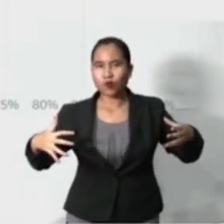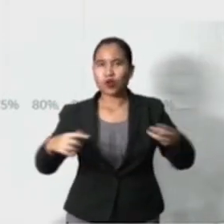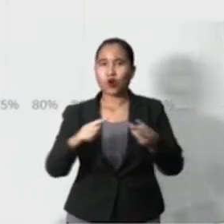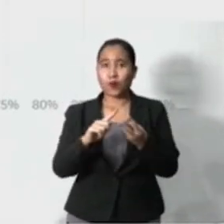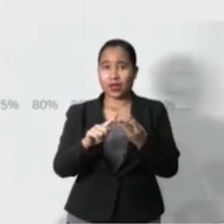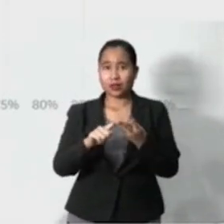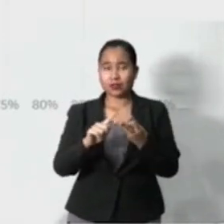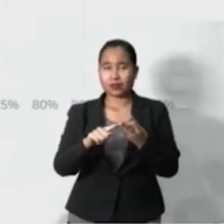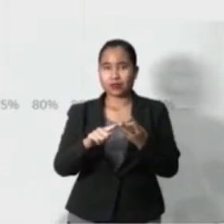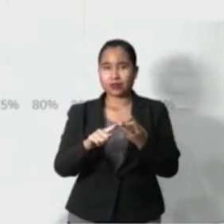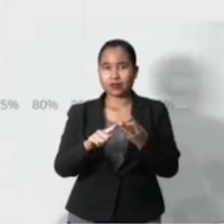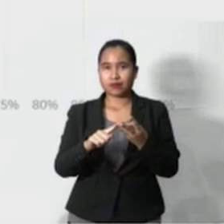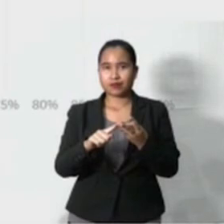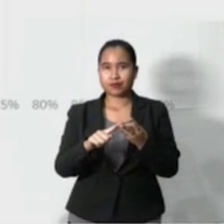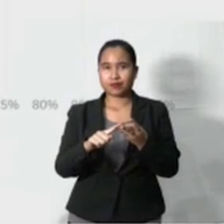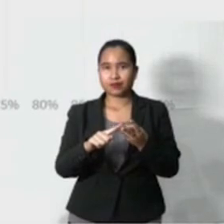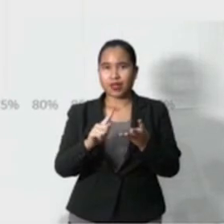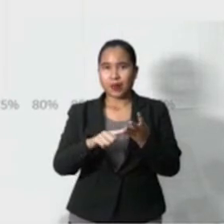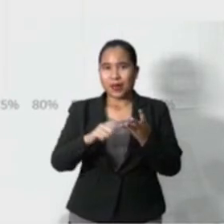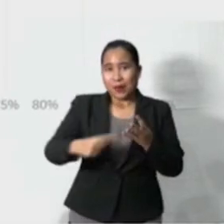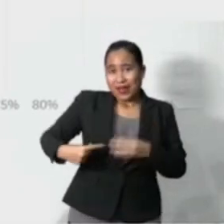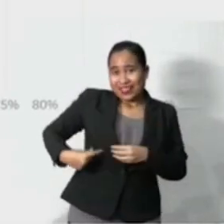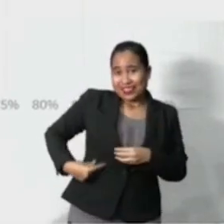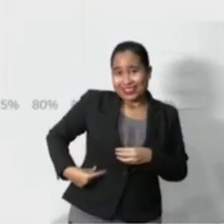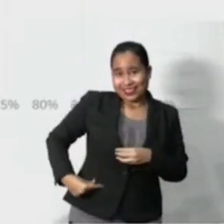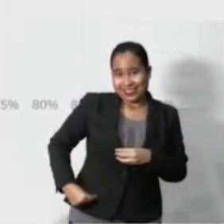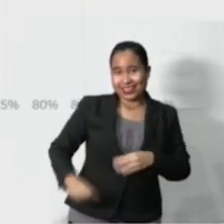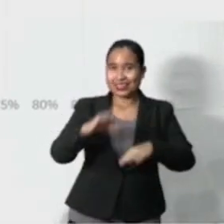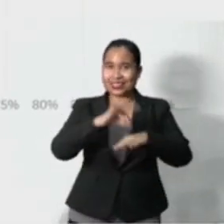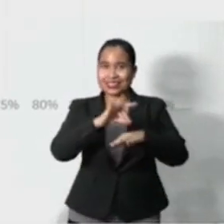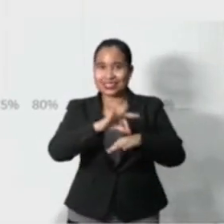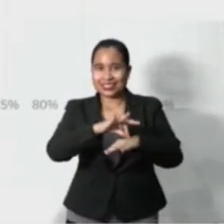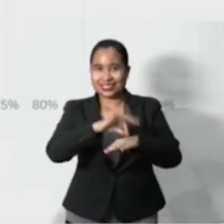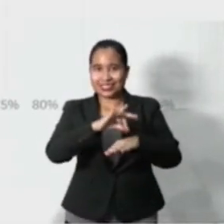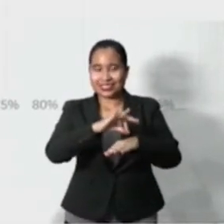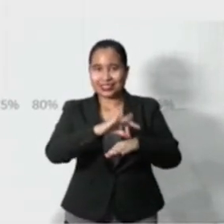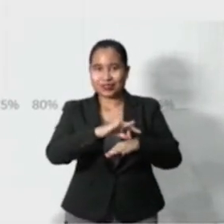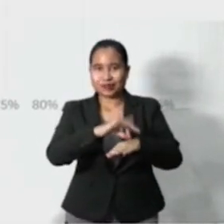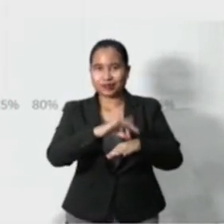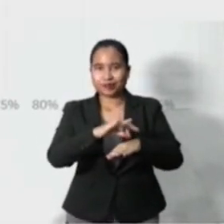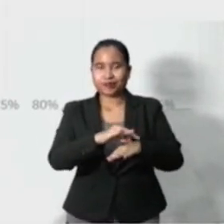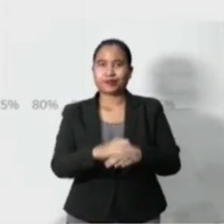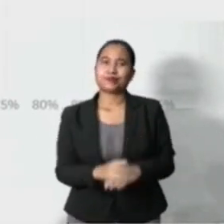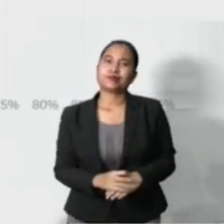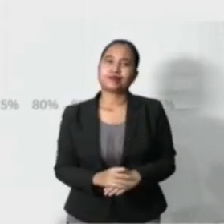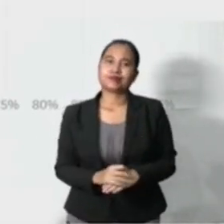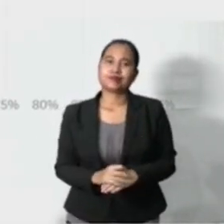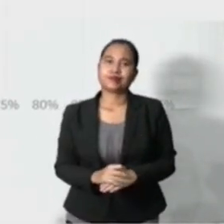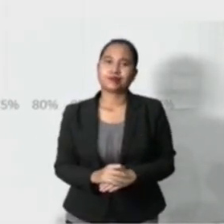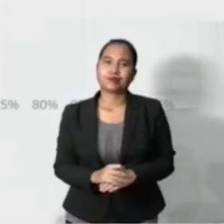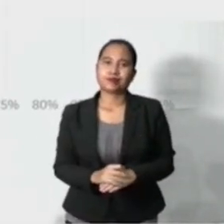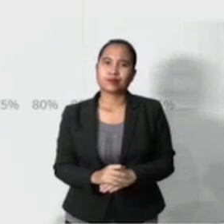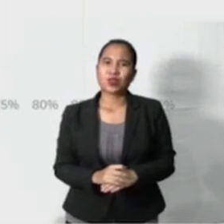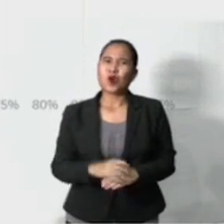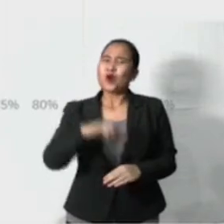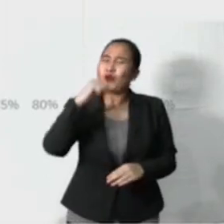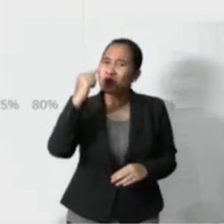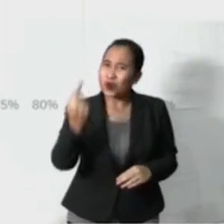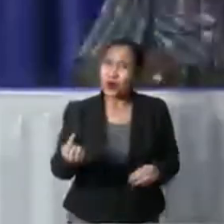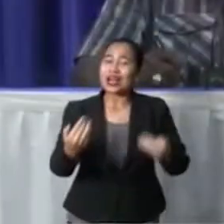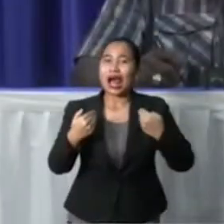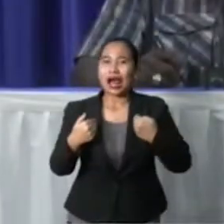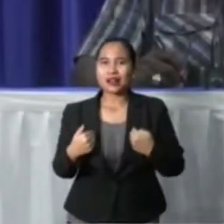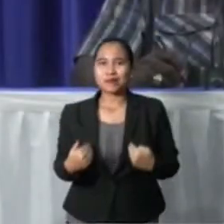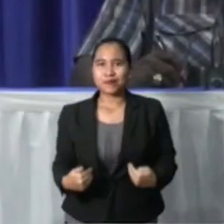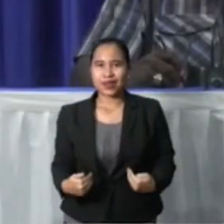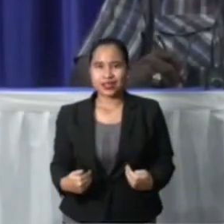bent en te groot. Of mensen met nierziekte. Dat staat onderaan als renal disease. Vooral in de mensen, we hebben gezien